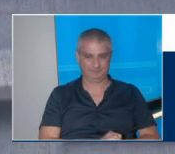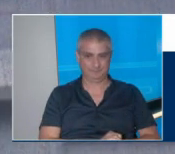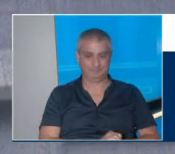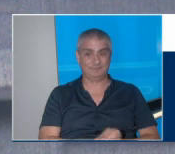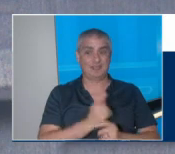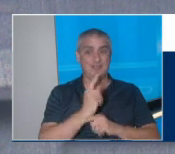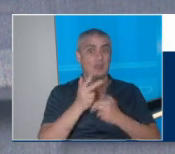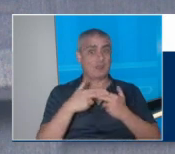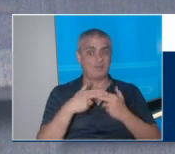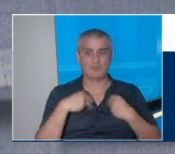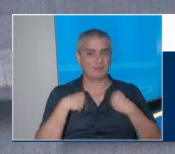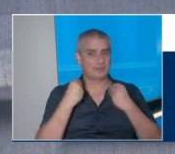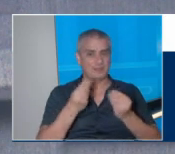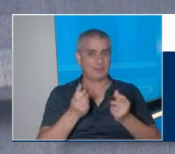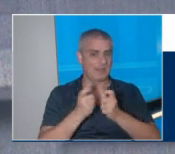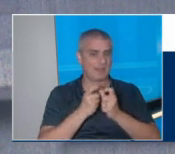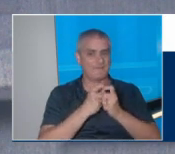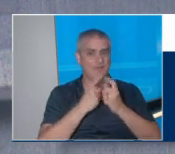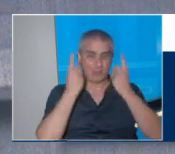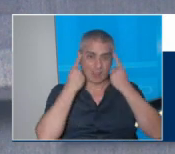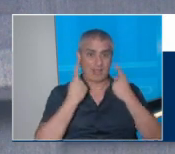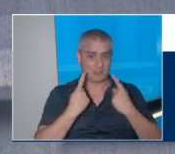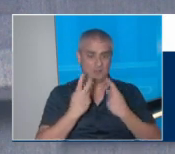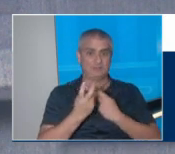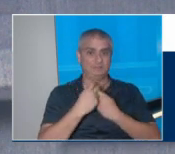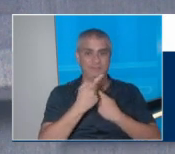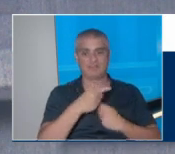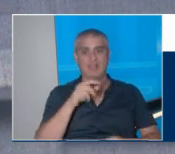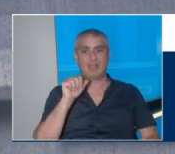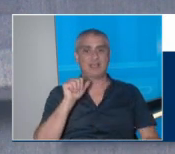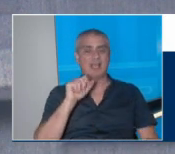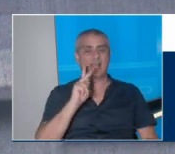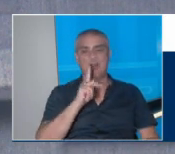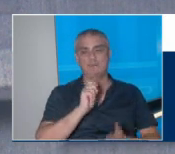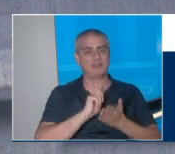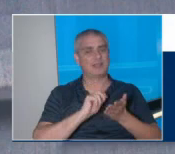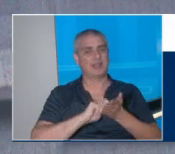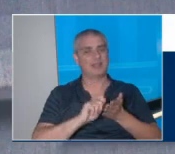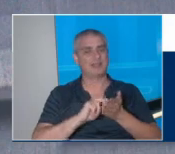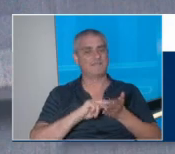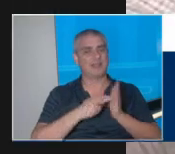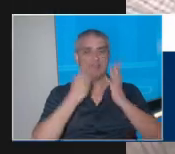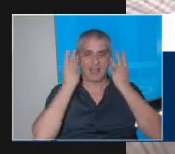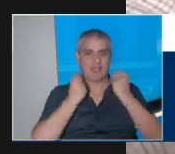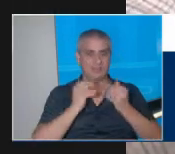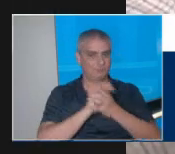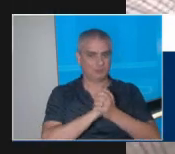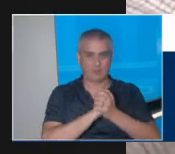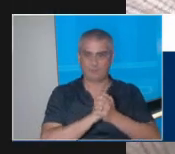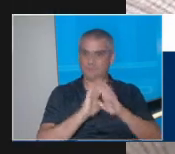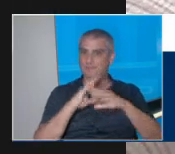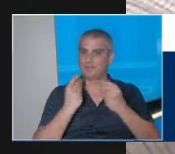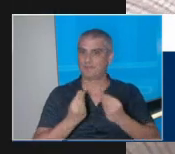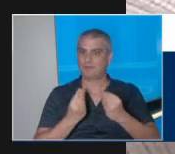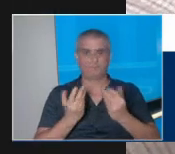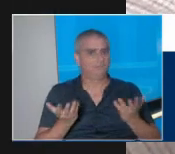הדקות הקרובות נקדיש למפלגות החרדיות. נצטרף אלינו ארי קלמן, כתב בחדר חרדים, שלום. ערב